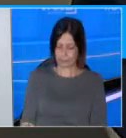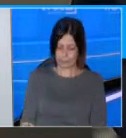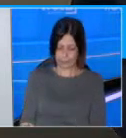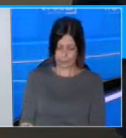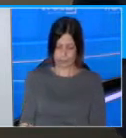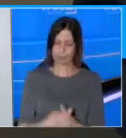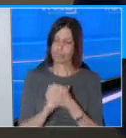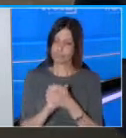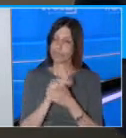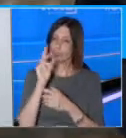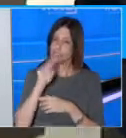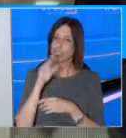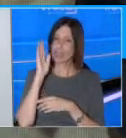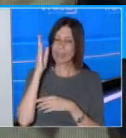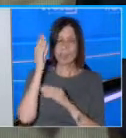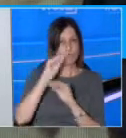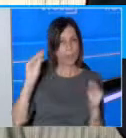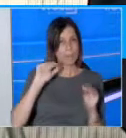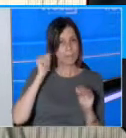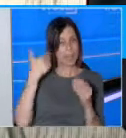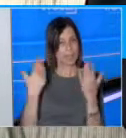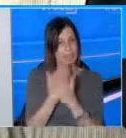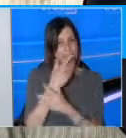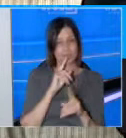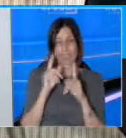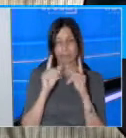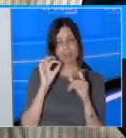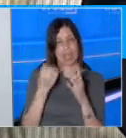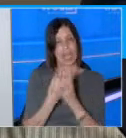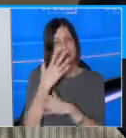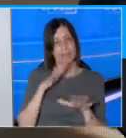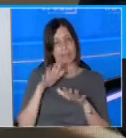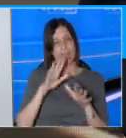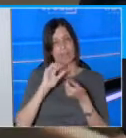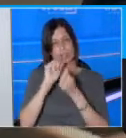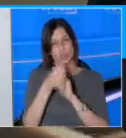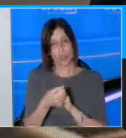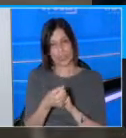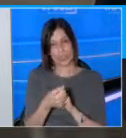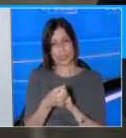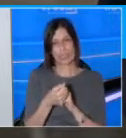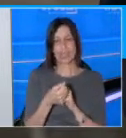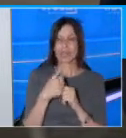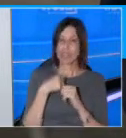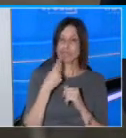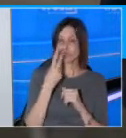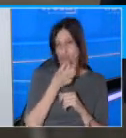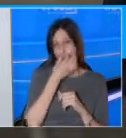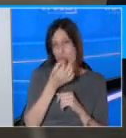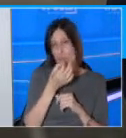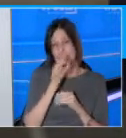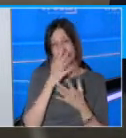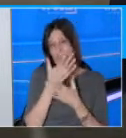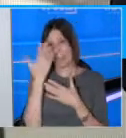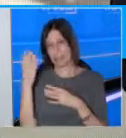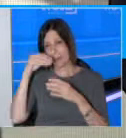שלום, נדב. אז יש עתיד מודיעים מחר כי התחדש המסע ומתן להקמת ממשלת השינוי. אני אשאל כאן שתי שאלות. האם